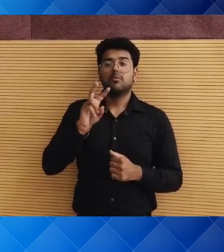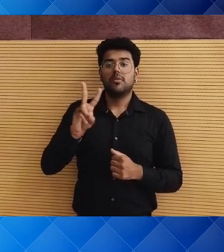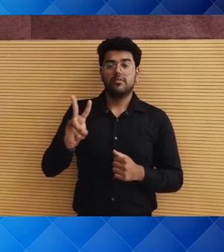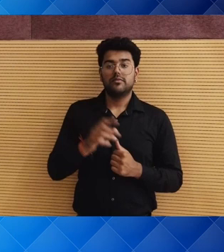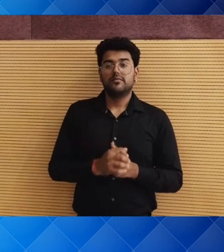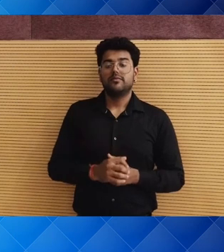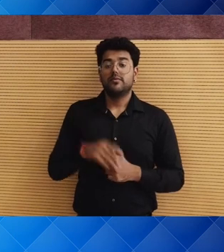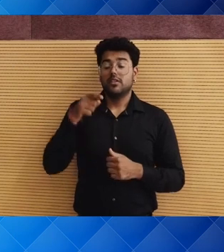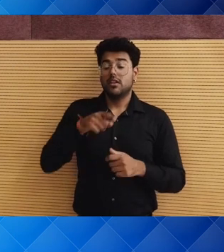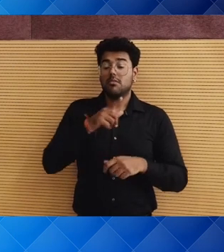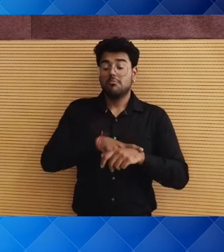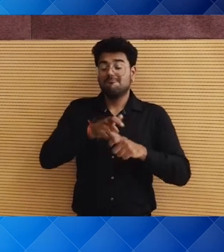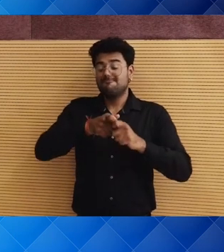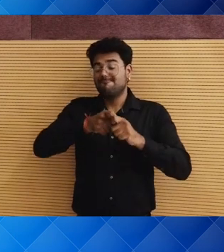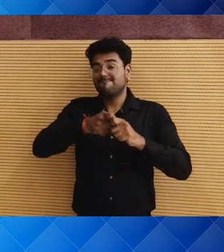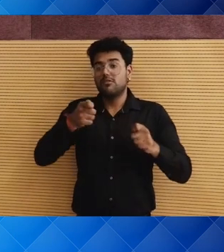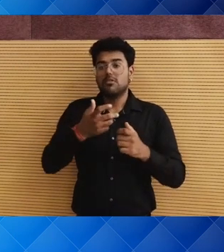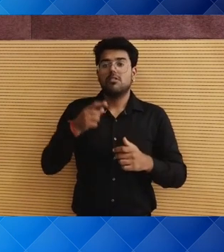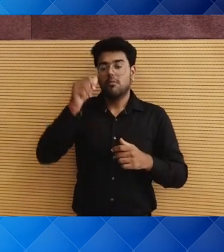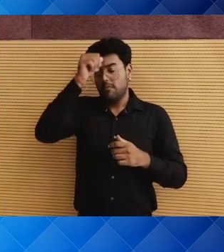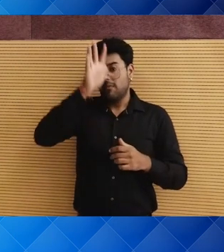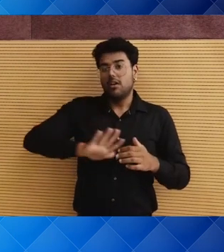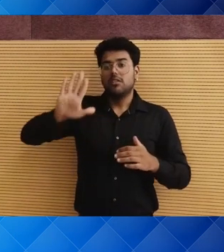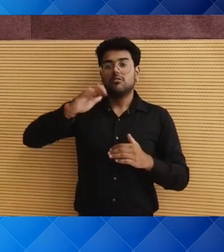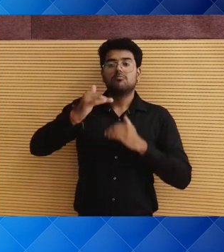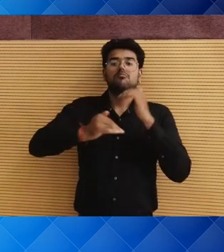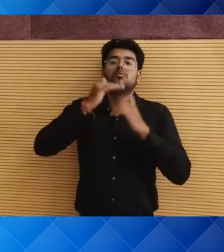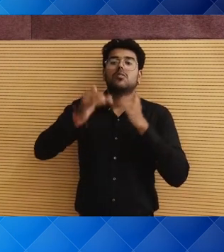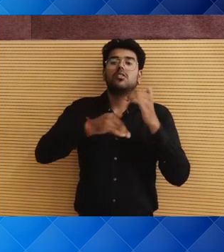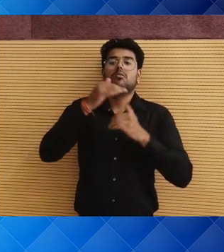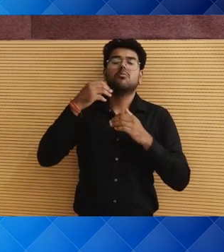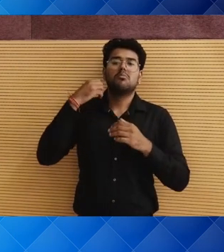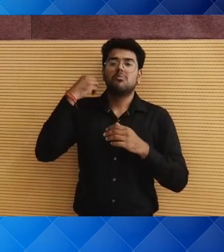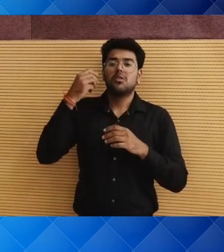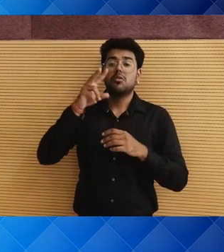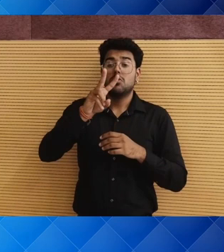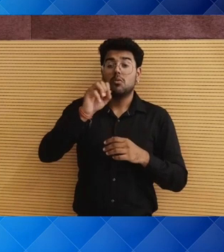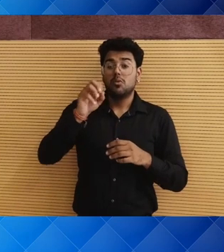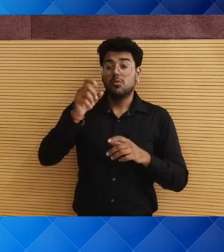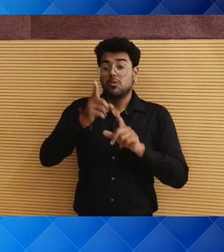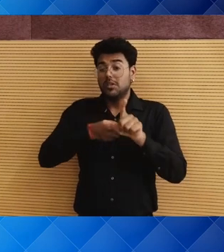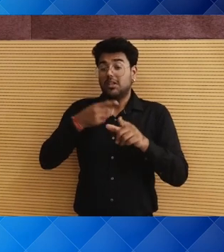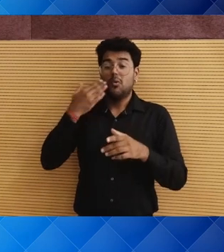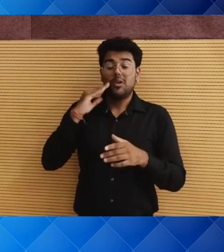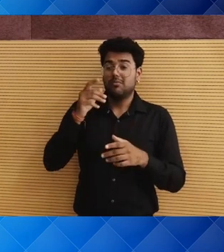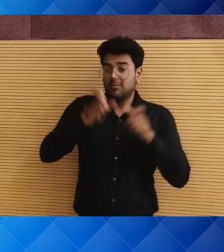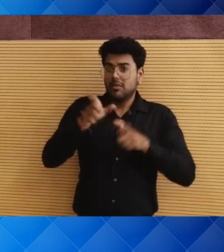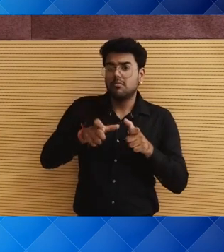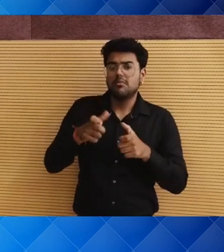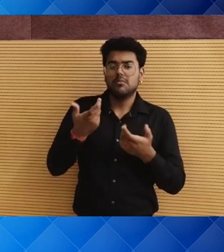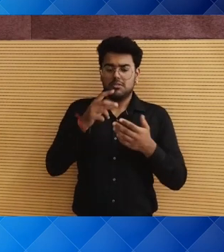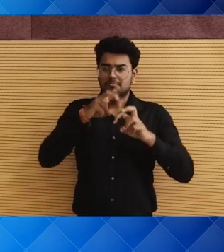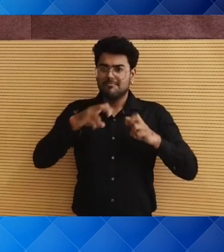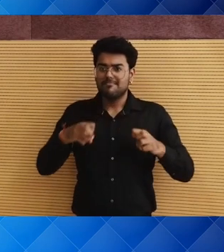20 अक्टूबर 2022। ये लंबे समय तक भारत की सिविलाइजेशन को आने वाले 200 साल के बाद जब लोग